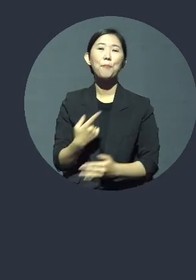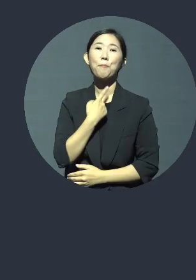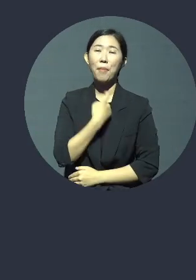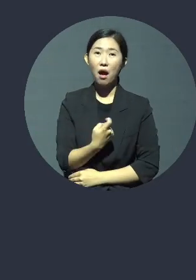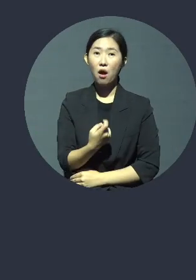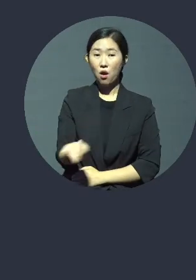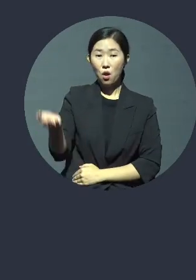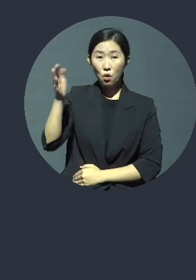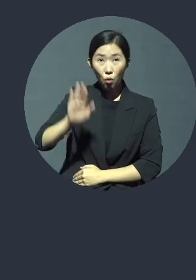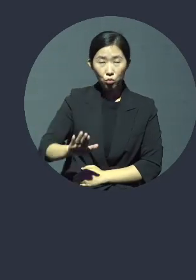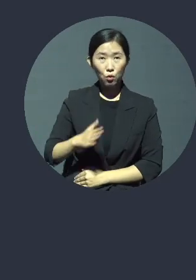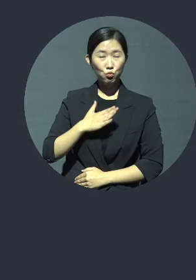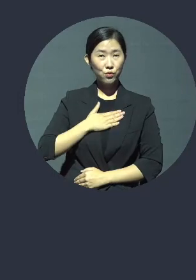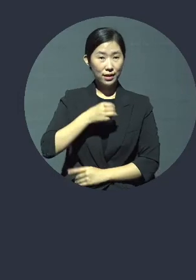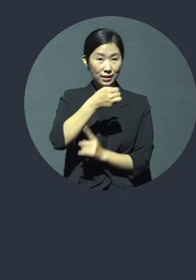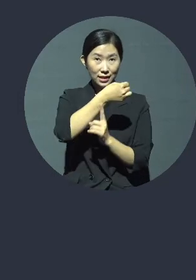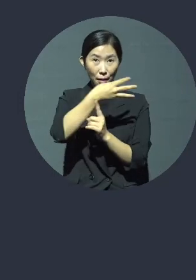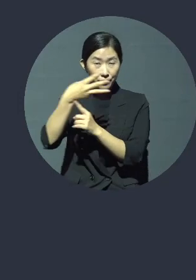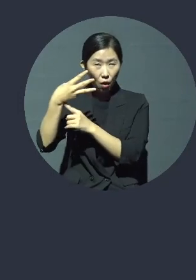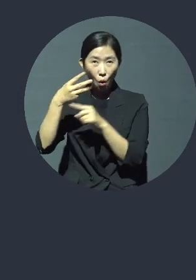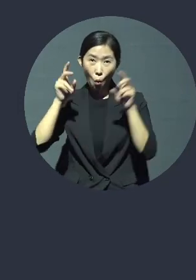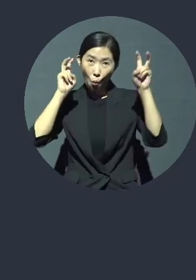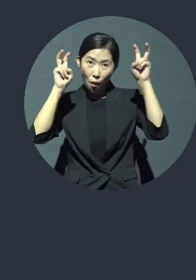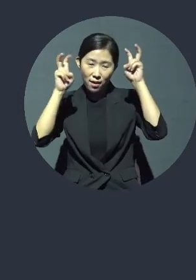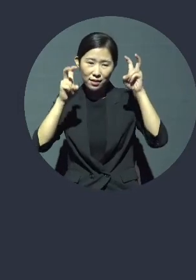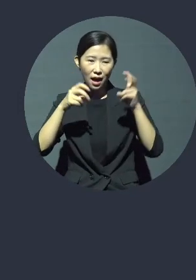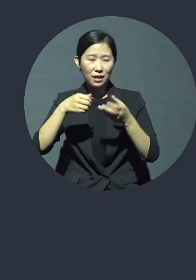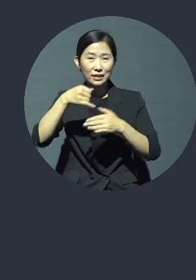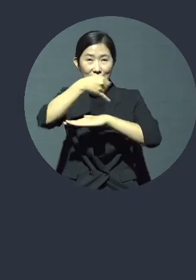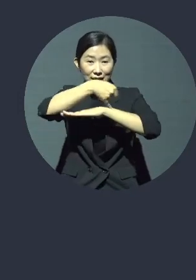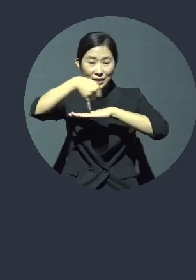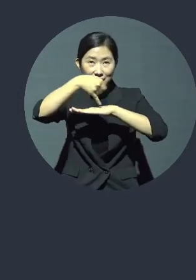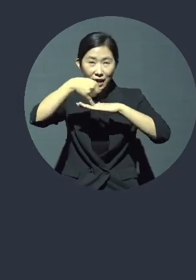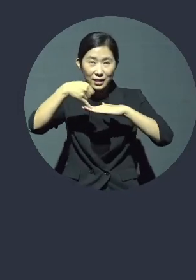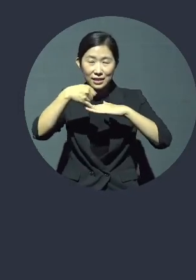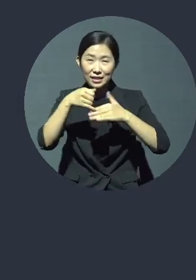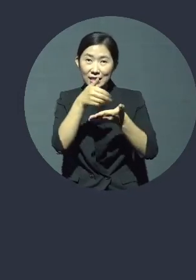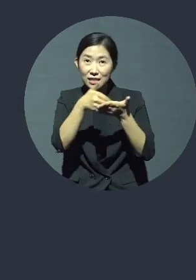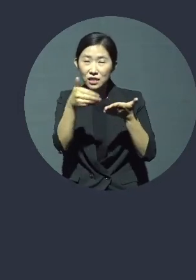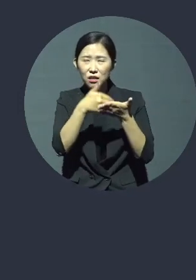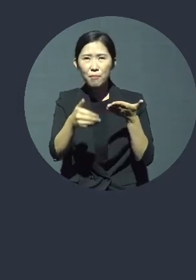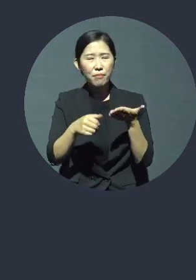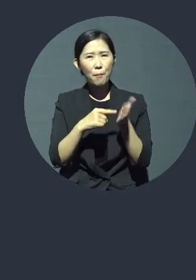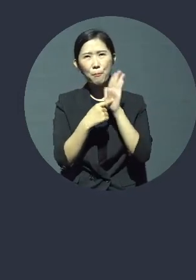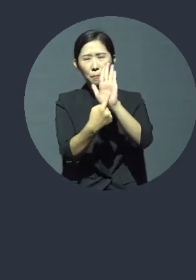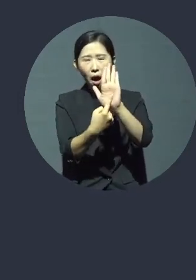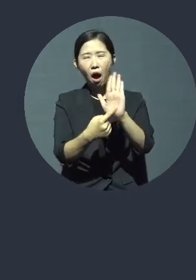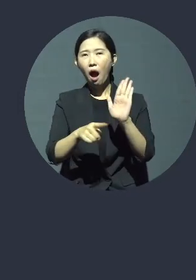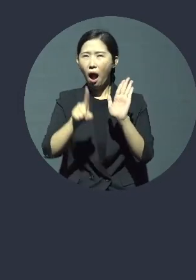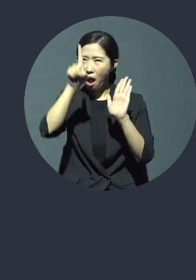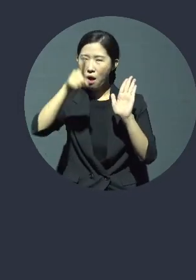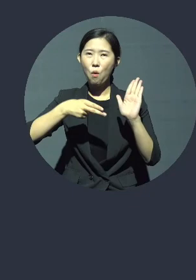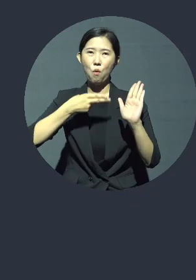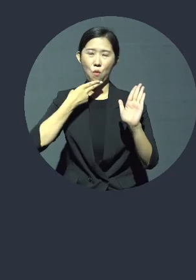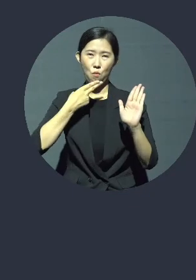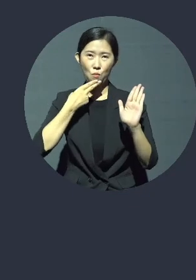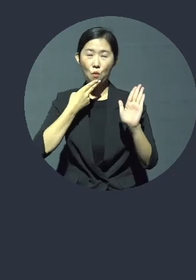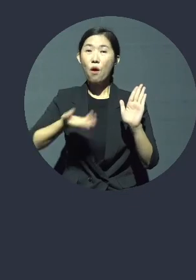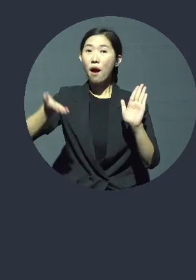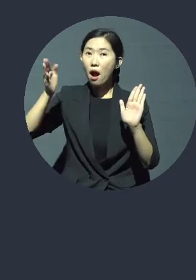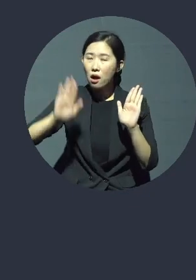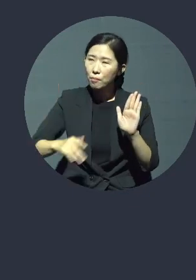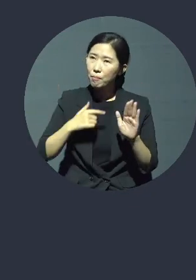아니라서 오로지 삼성 디자인의 정신을 고객들이 공간감적으로 경험하고 소통하는 공간으로